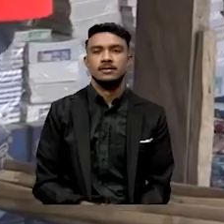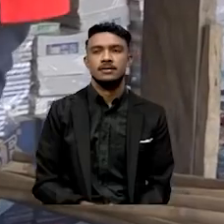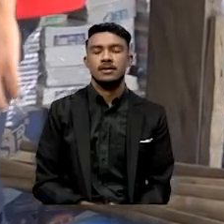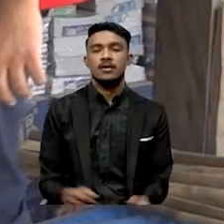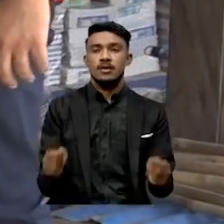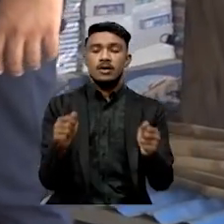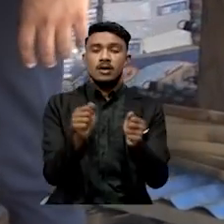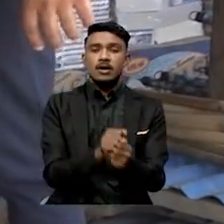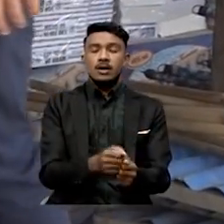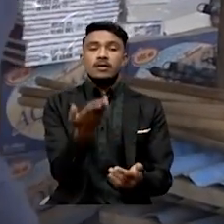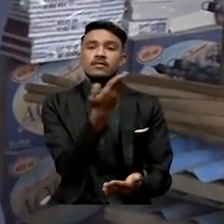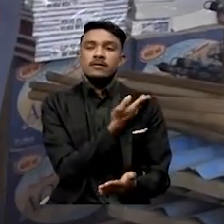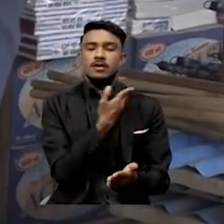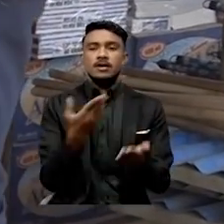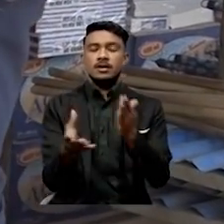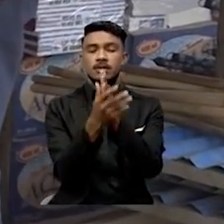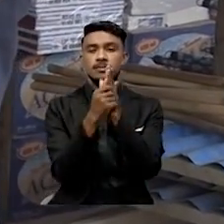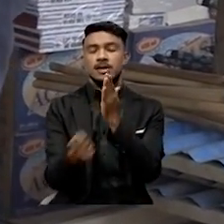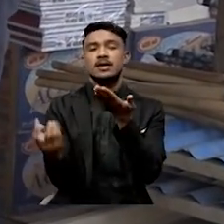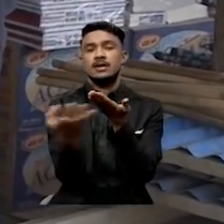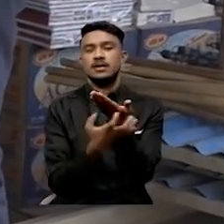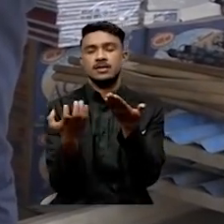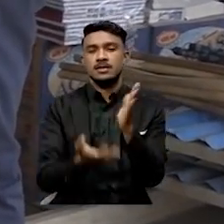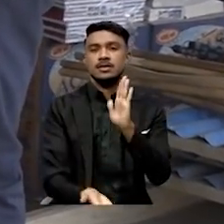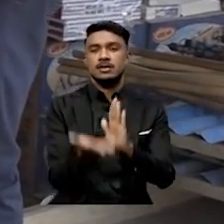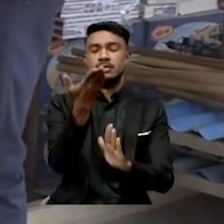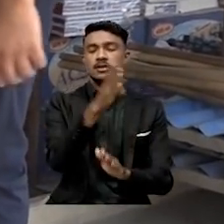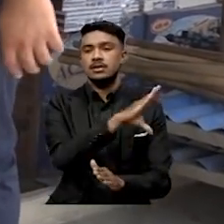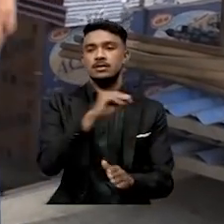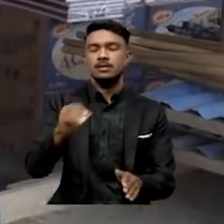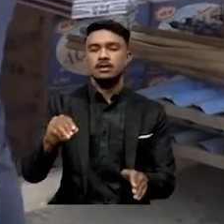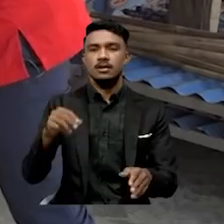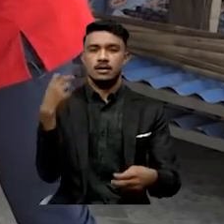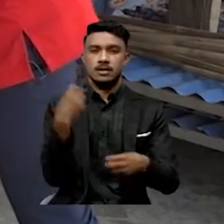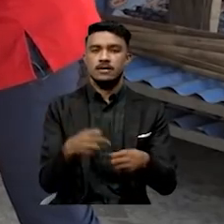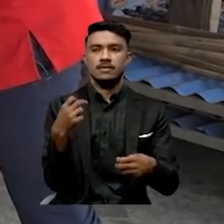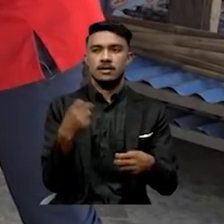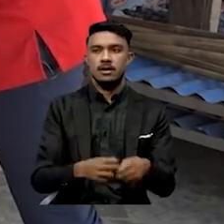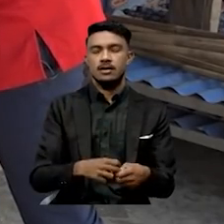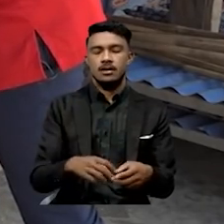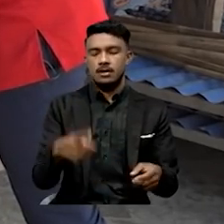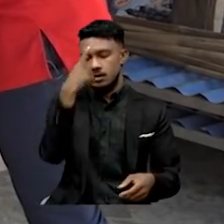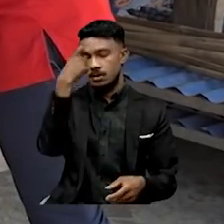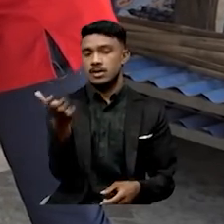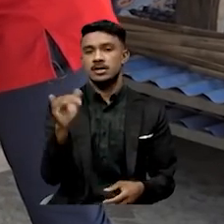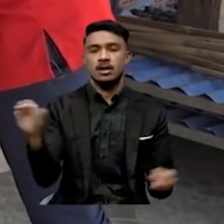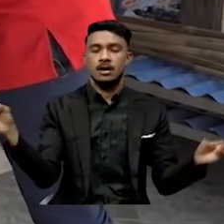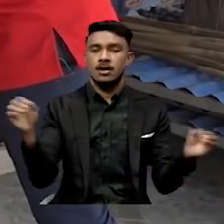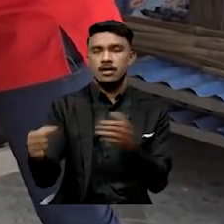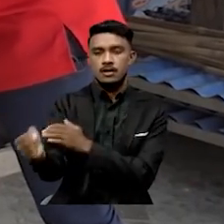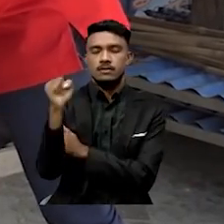Hofolin mina zona nebe sae, negosiante sira fila liman mos preocupa, tamba sira laia kebit, ho di